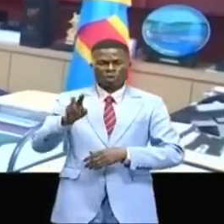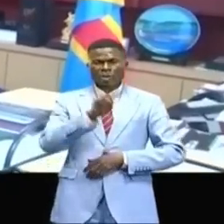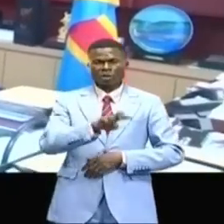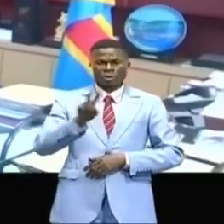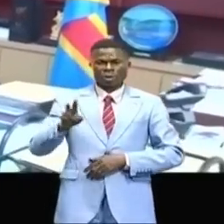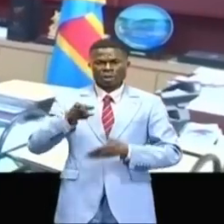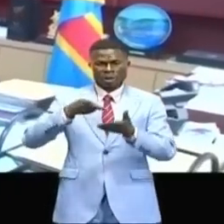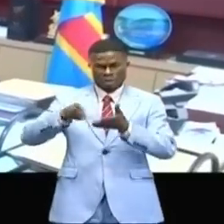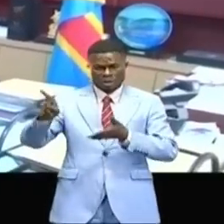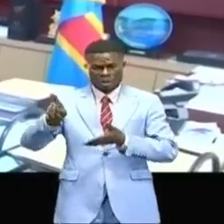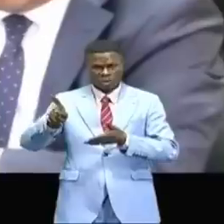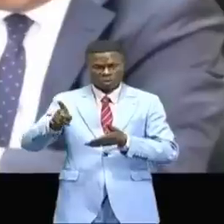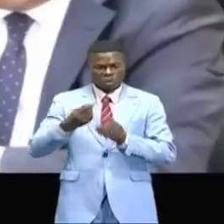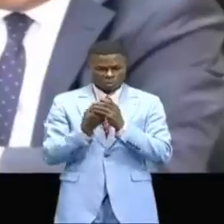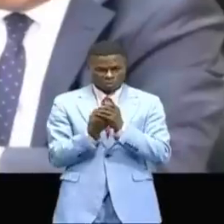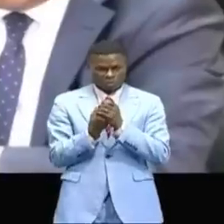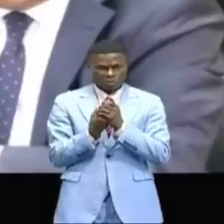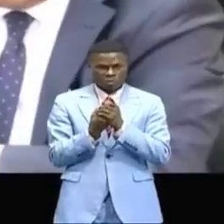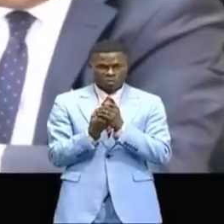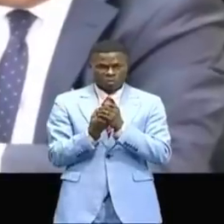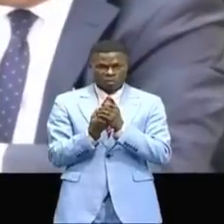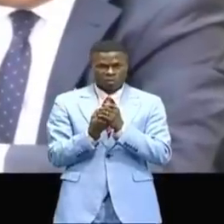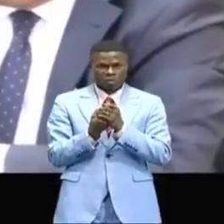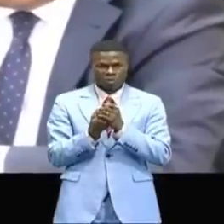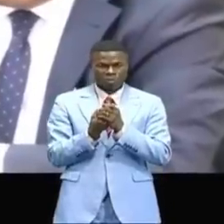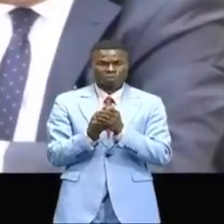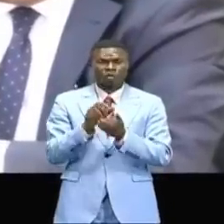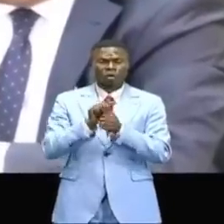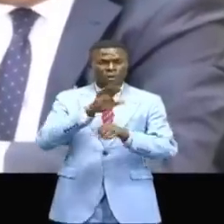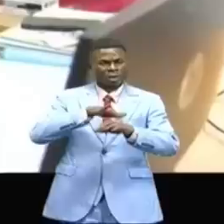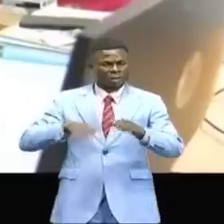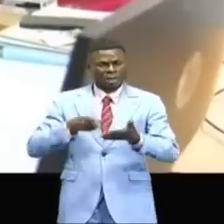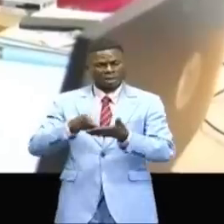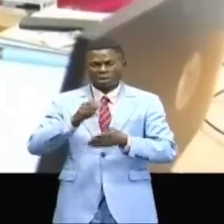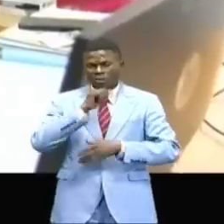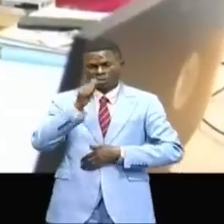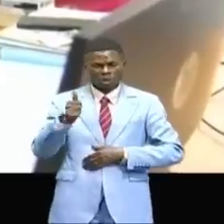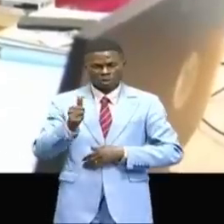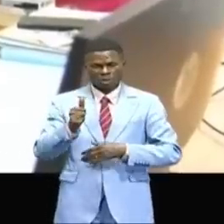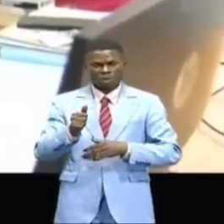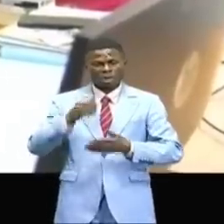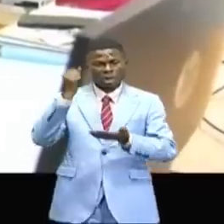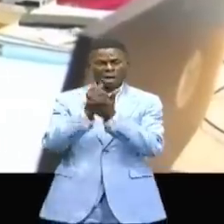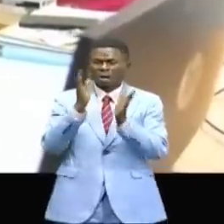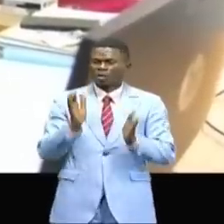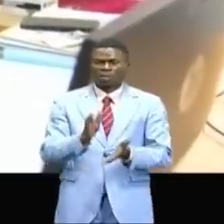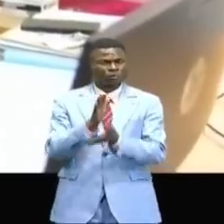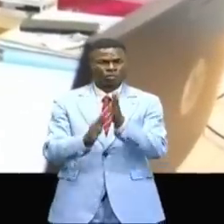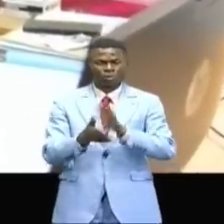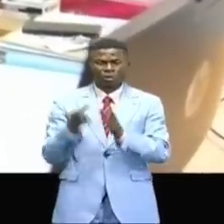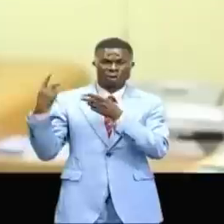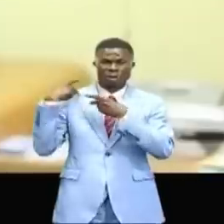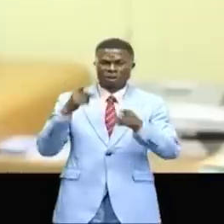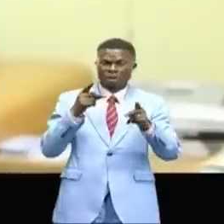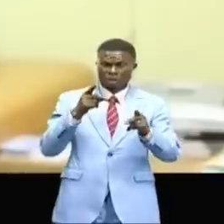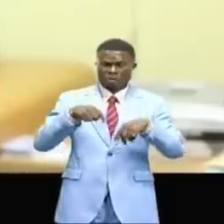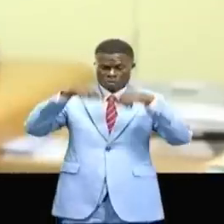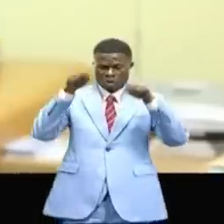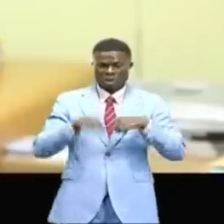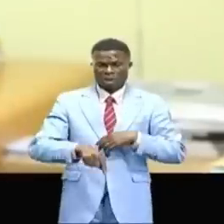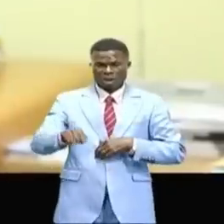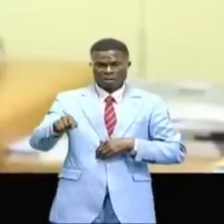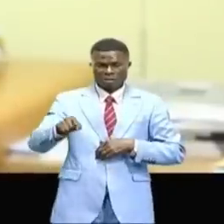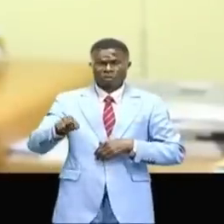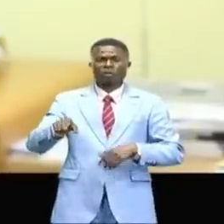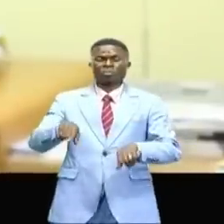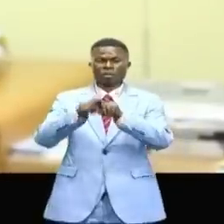dont le paiement est en cours, il n'existe plus d'arriérés des salaires collectifs des diplomates. Depuis le début de cette année, des